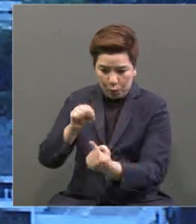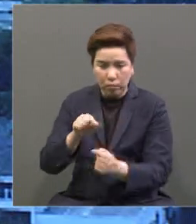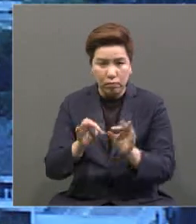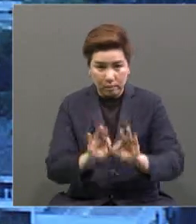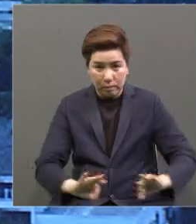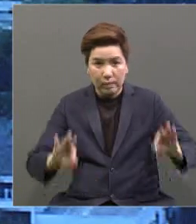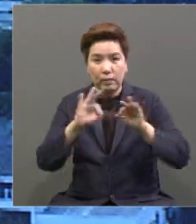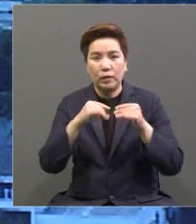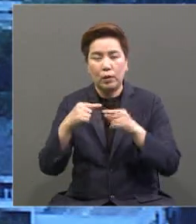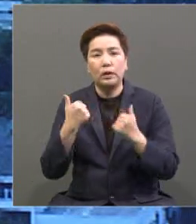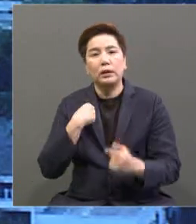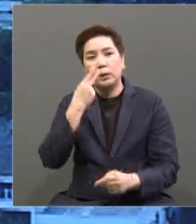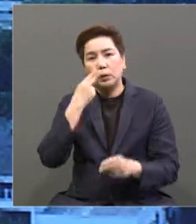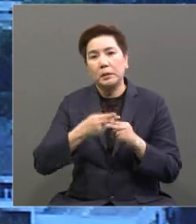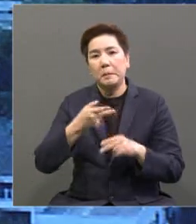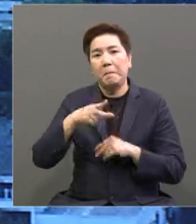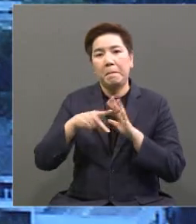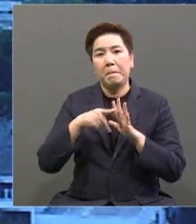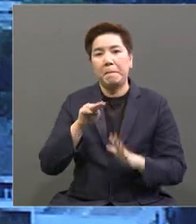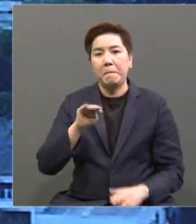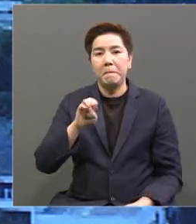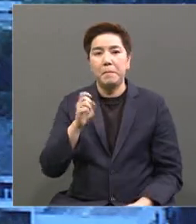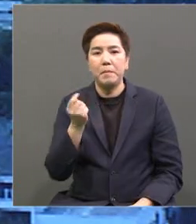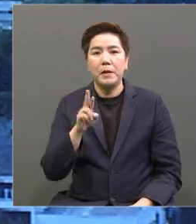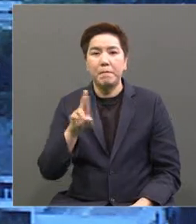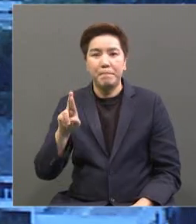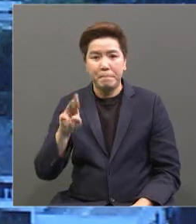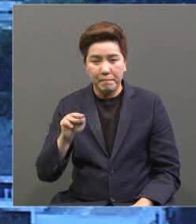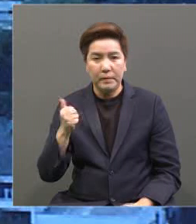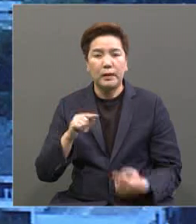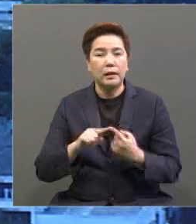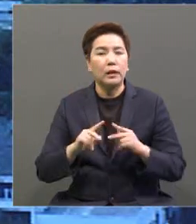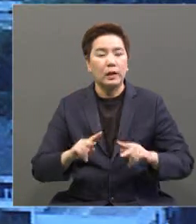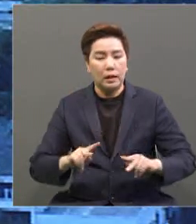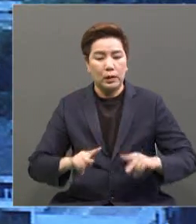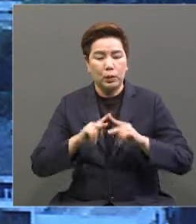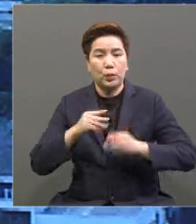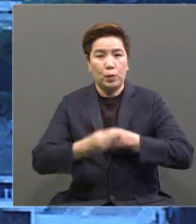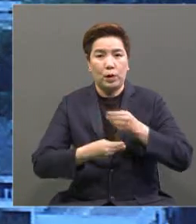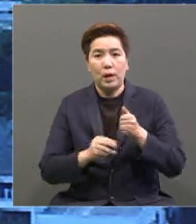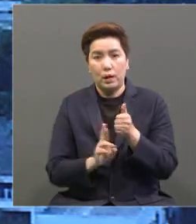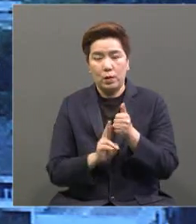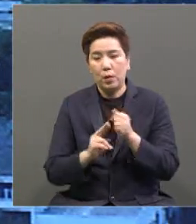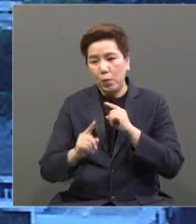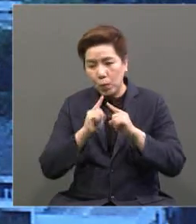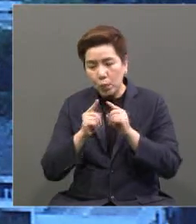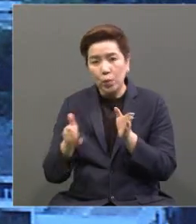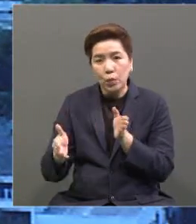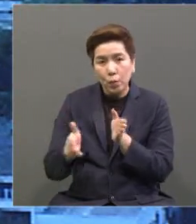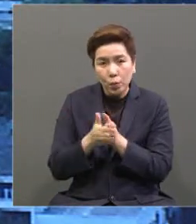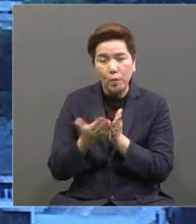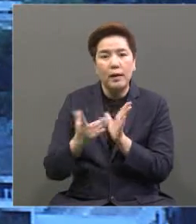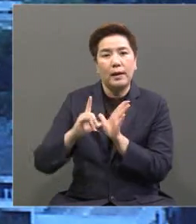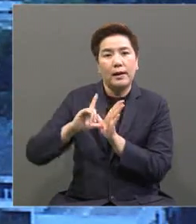ขึ้นซึ่งล่าสุดค่ะนายภูมิธรรมเวชยชัยรองนายกรัฐมนตรีและรัฐมนตรีว่าการกระทรวงพาณิชย์นะคะก็ได้หารือร่วมกันกับ